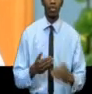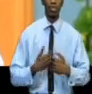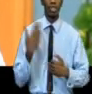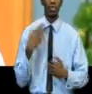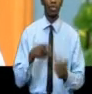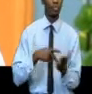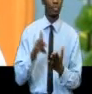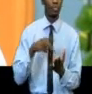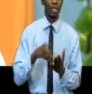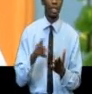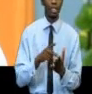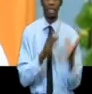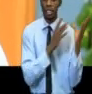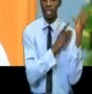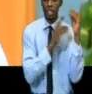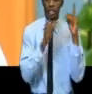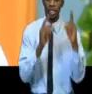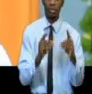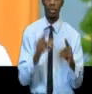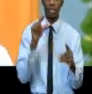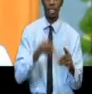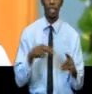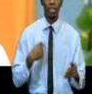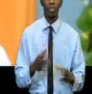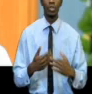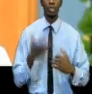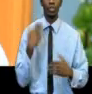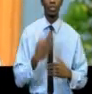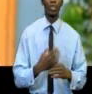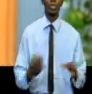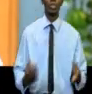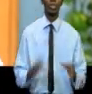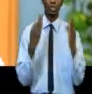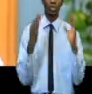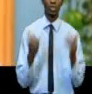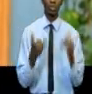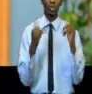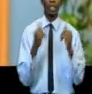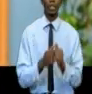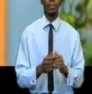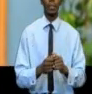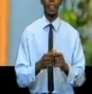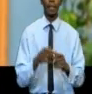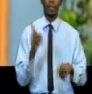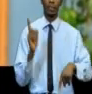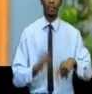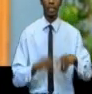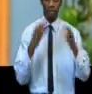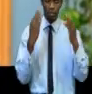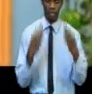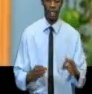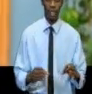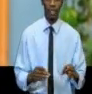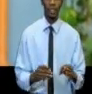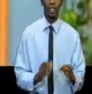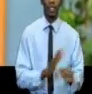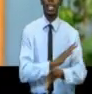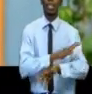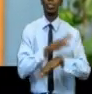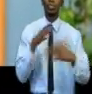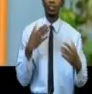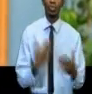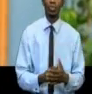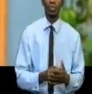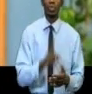joué le match final. Le lendemain, on avait commencé avec les formalités. Tout a été payé, mais on a eu le